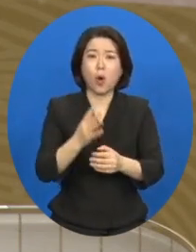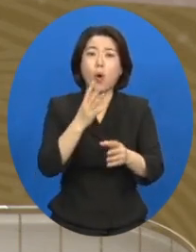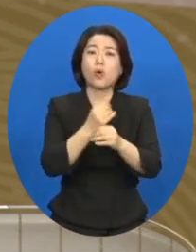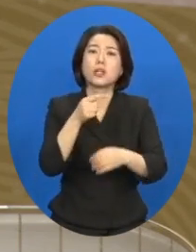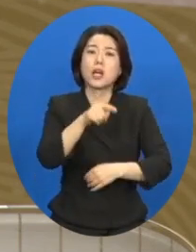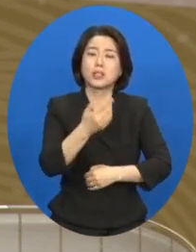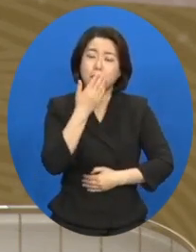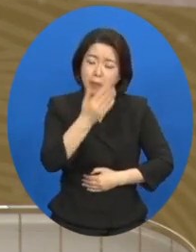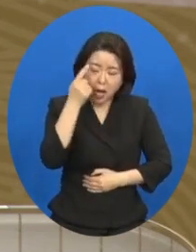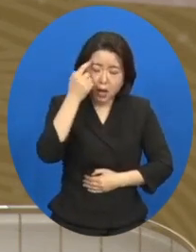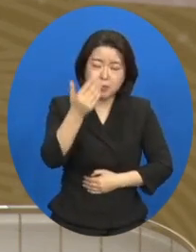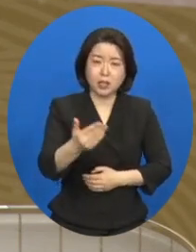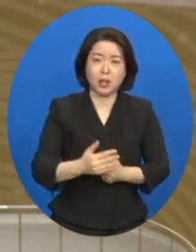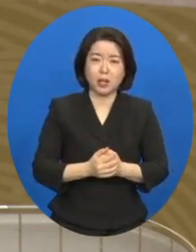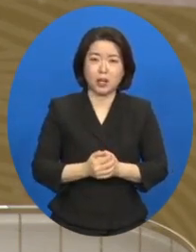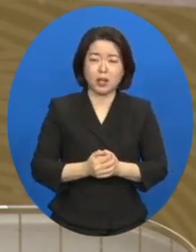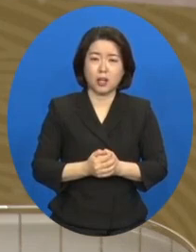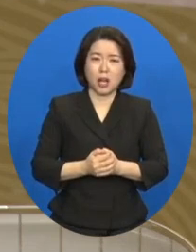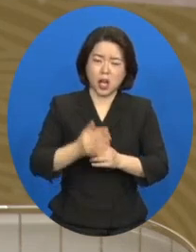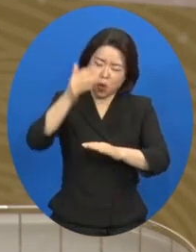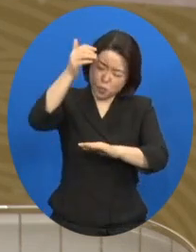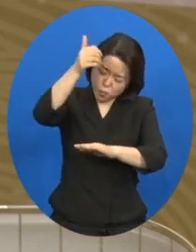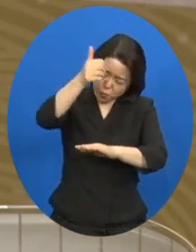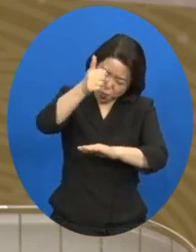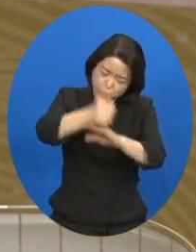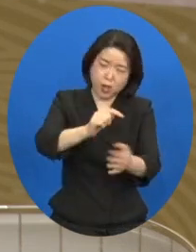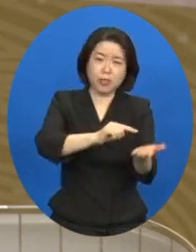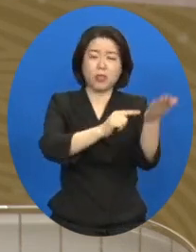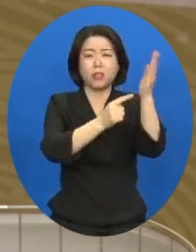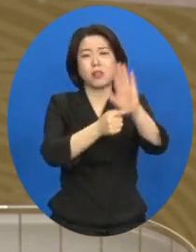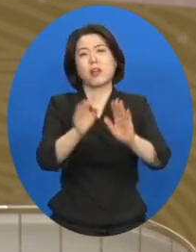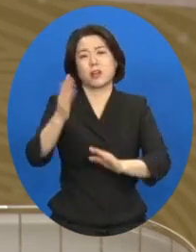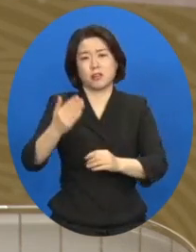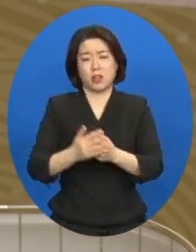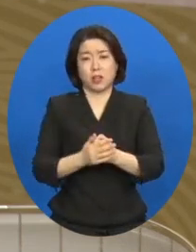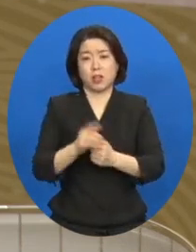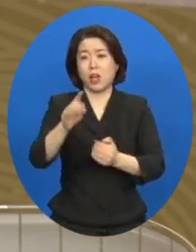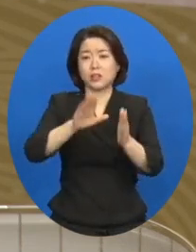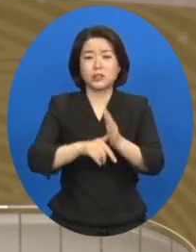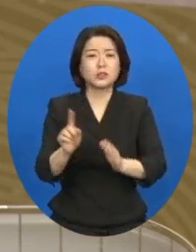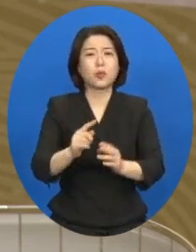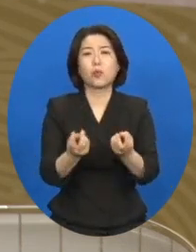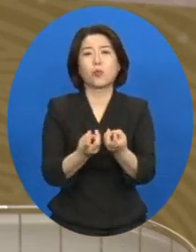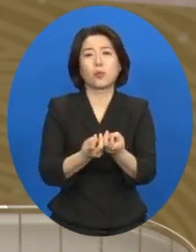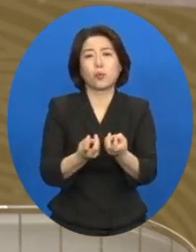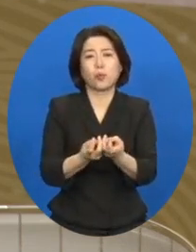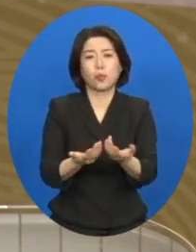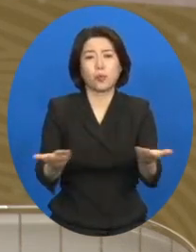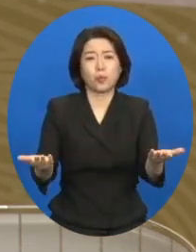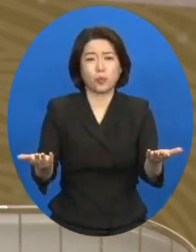생각하세요? 그다 드러납니다. 그때는 어떻게 하실 거예요?